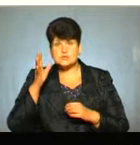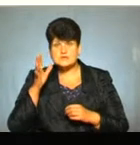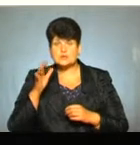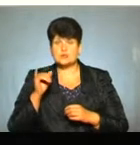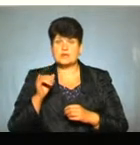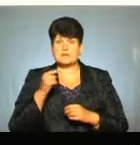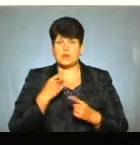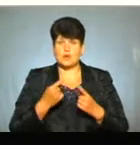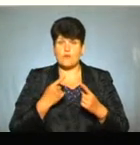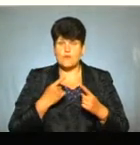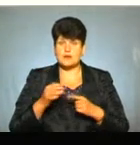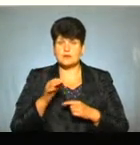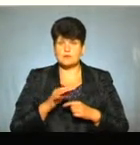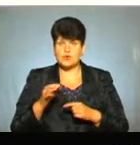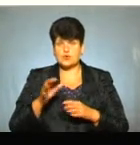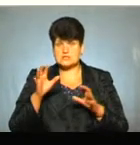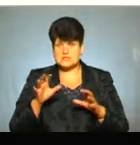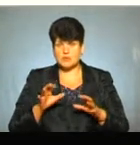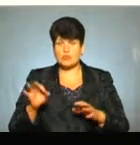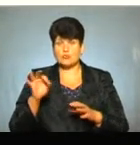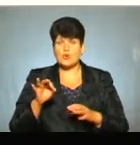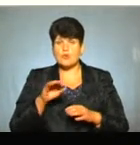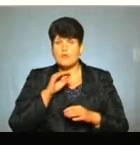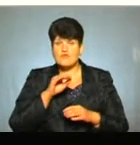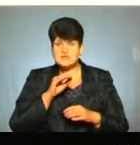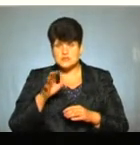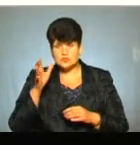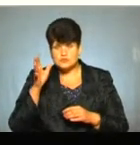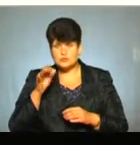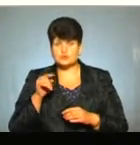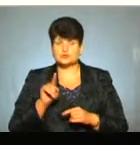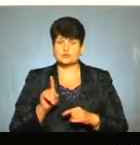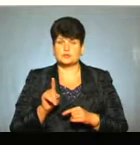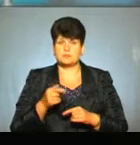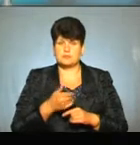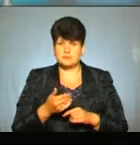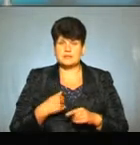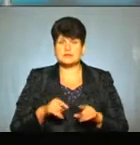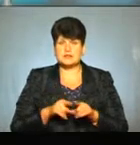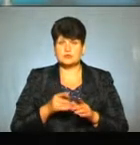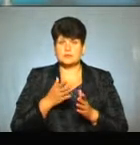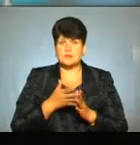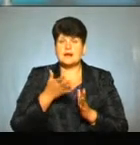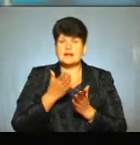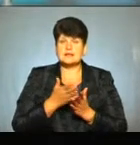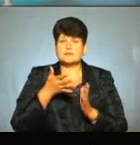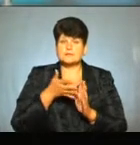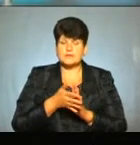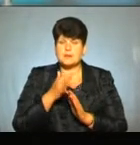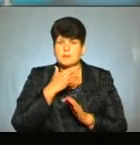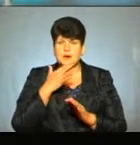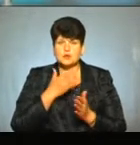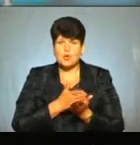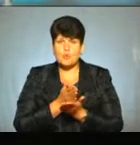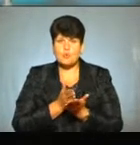і саме ми говорили про закон про професійну освіту, для того, щоб ми також мали розуміння багатопрофільних